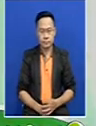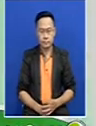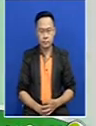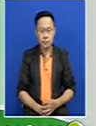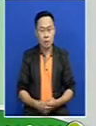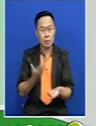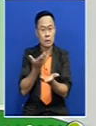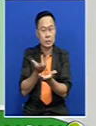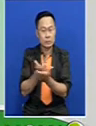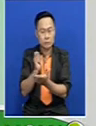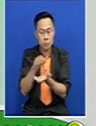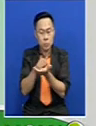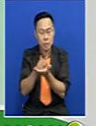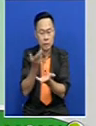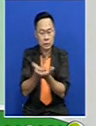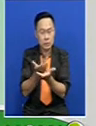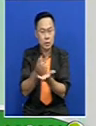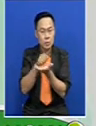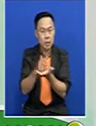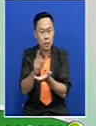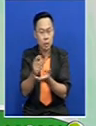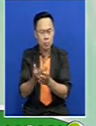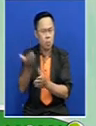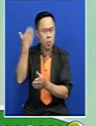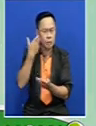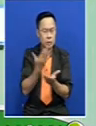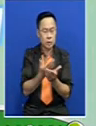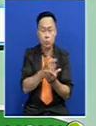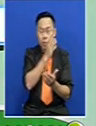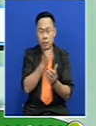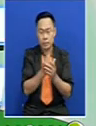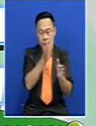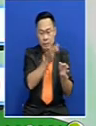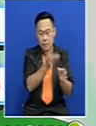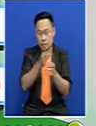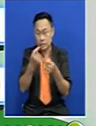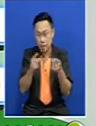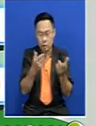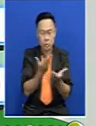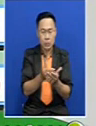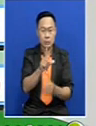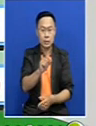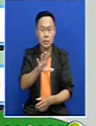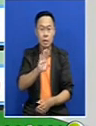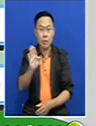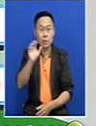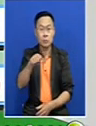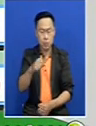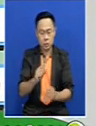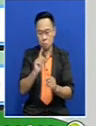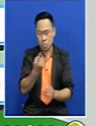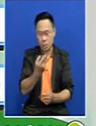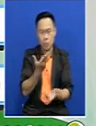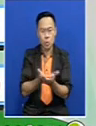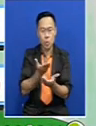ในส่วนของค่าธรรมเนียมการโอนเงินนั้นระบบเดิมต้องเสียค่าธรรมเนียมเช่นโอนต่างธนาคารขั้นต่ำครั้งละ25บาทแต่ระบบ